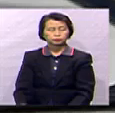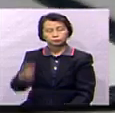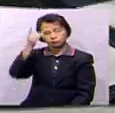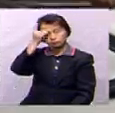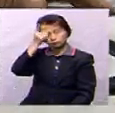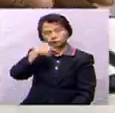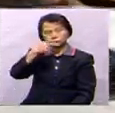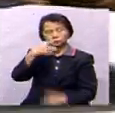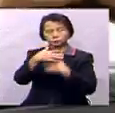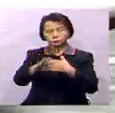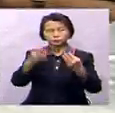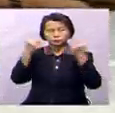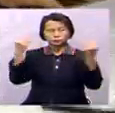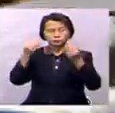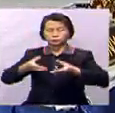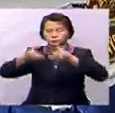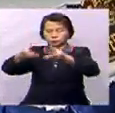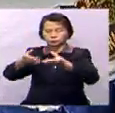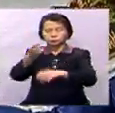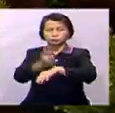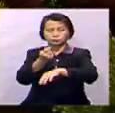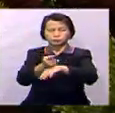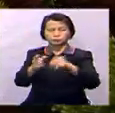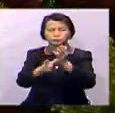Datuk Ramli menyatakannya selepas majlis serah terima tugas